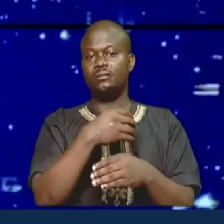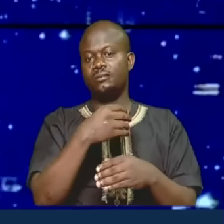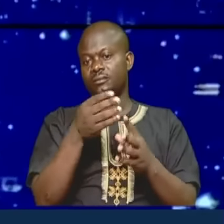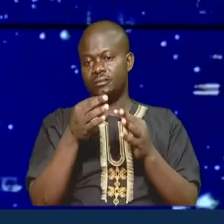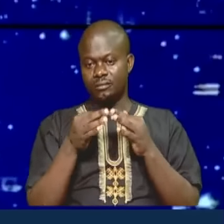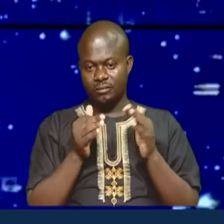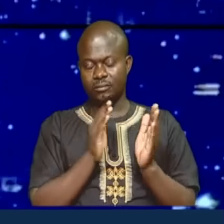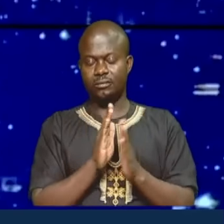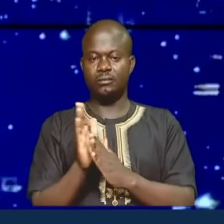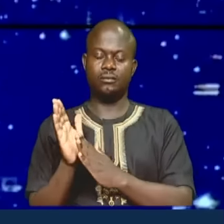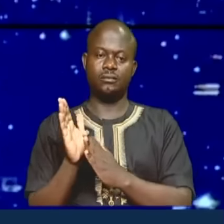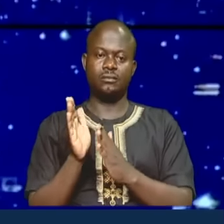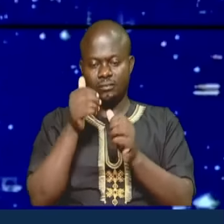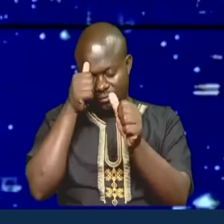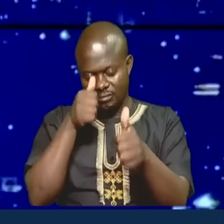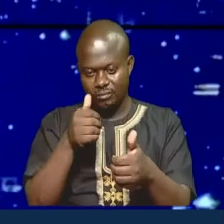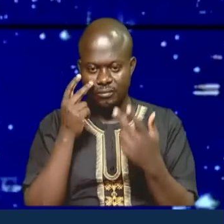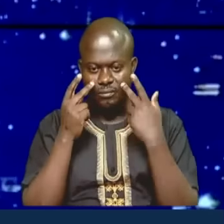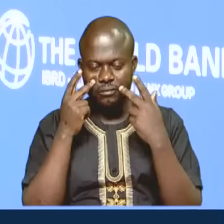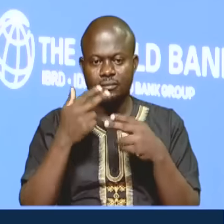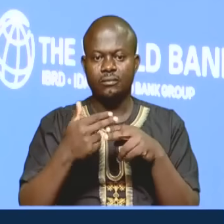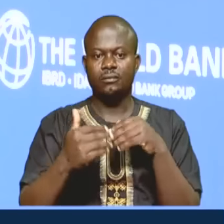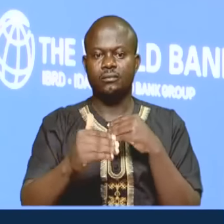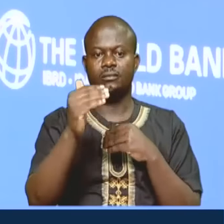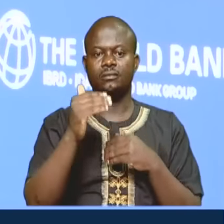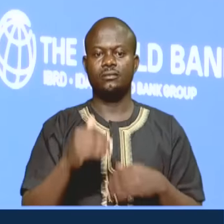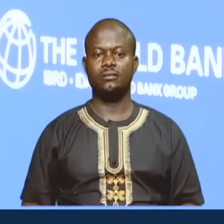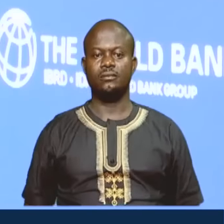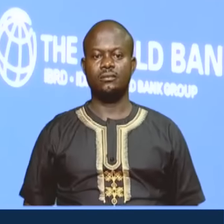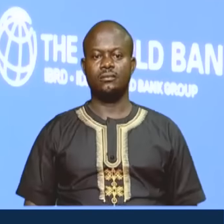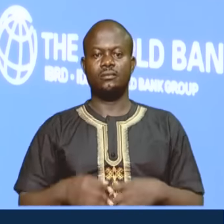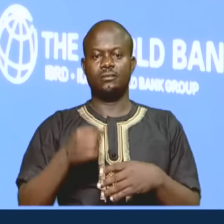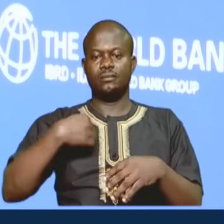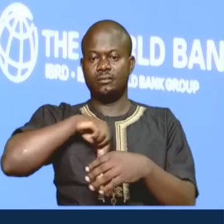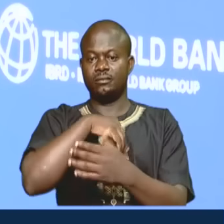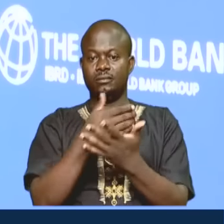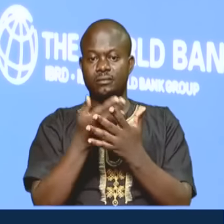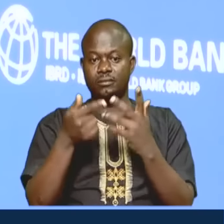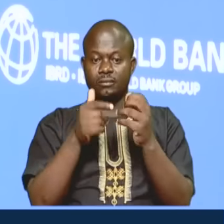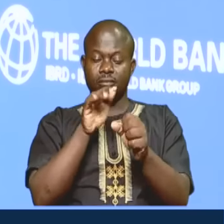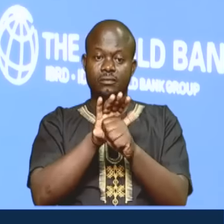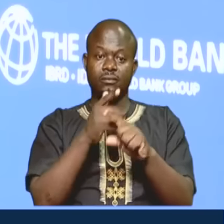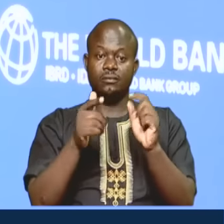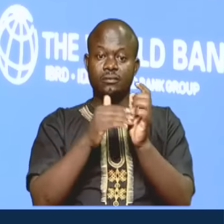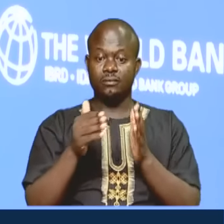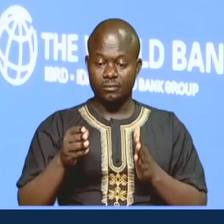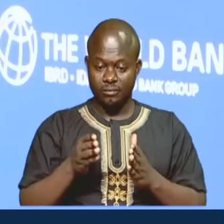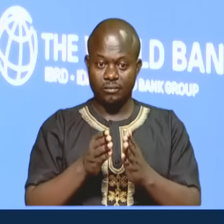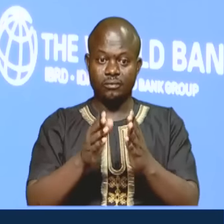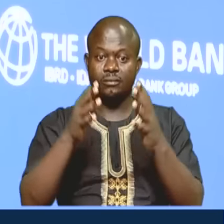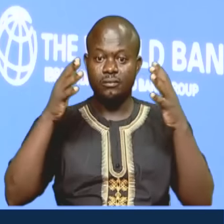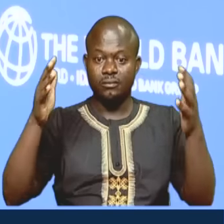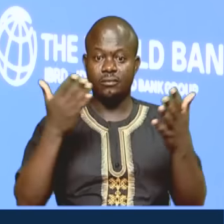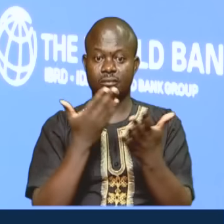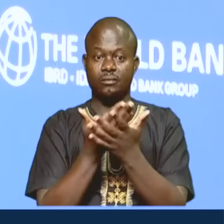Reka tumukurikire turagaruka mu kanya. Turacyafite inzira ndende kandi iyo nzira ndende isaba